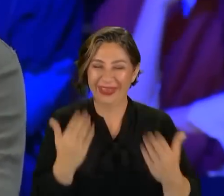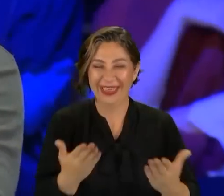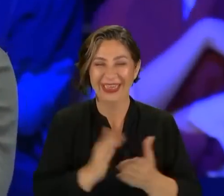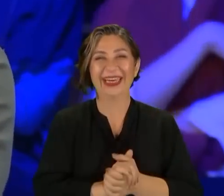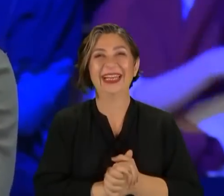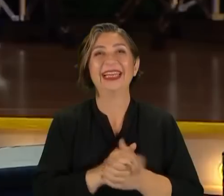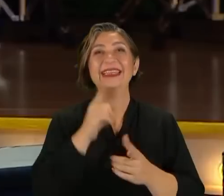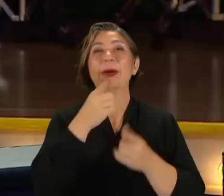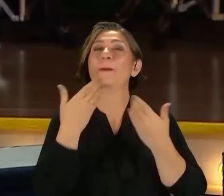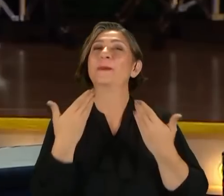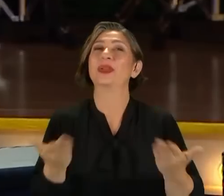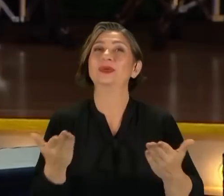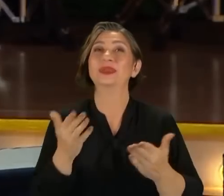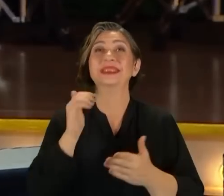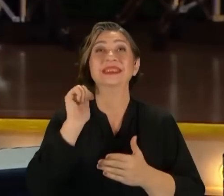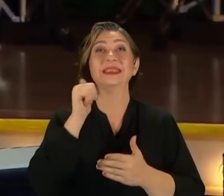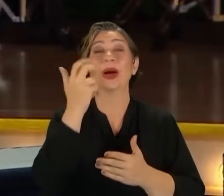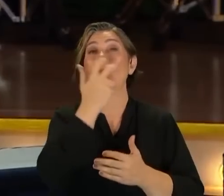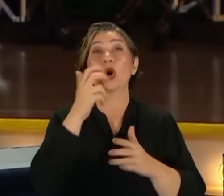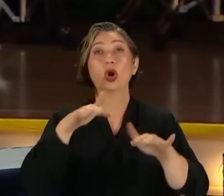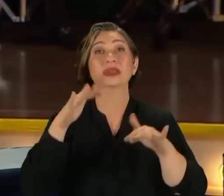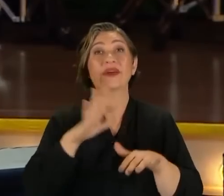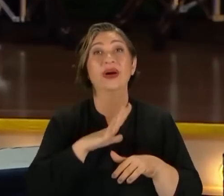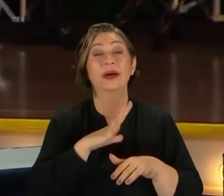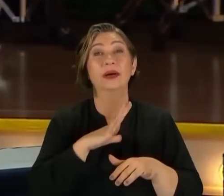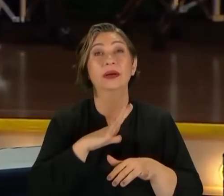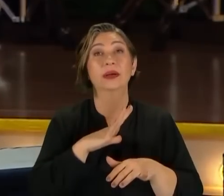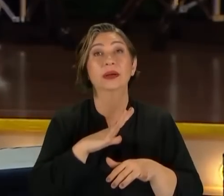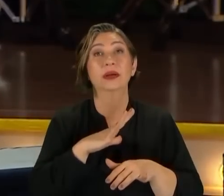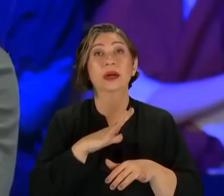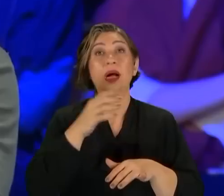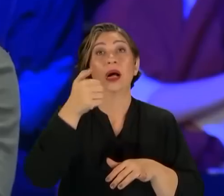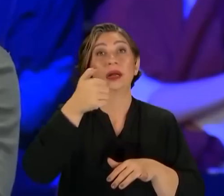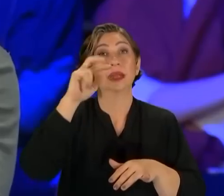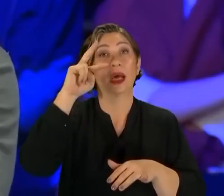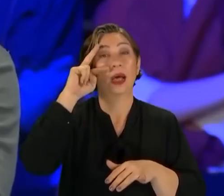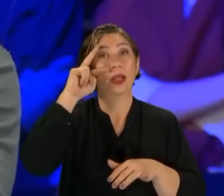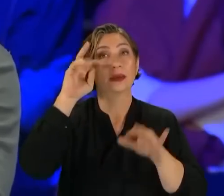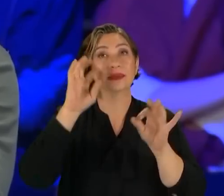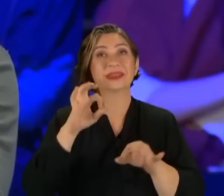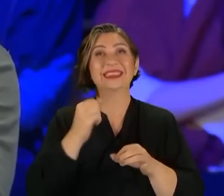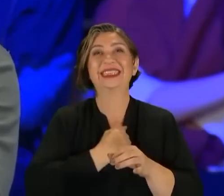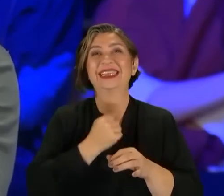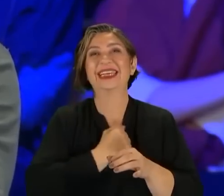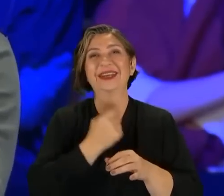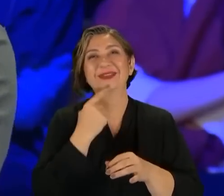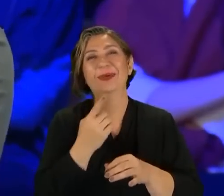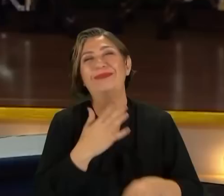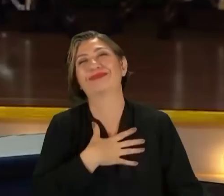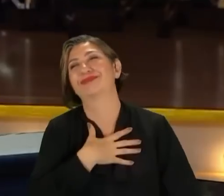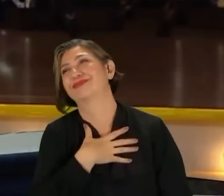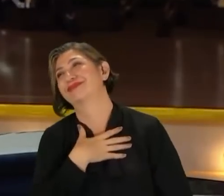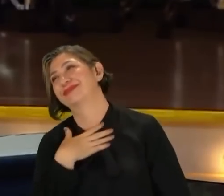Peki. Size bayılıyoruz. Ne zaman konser var onu sormadım. 6 Aralık. Bak nasıl sıkılarak